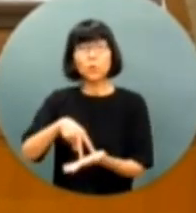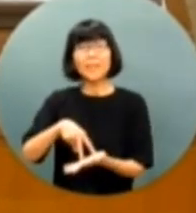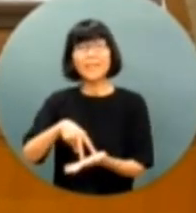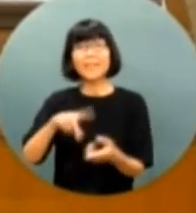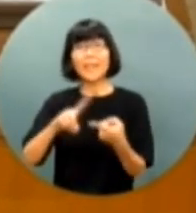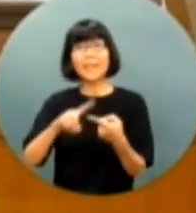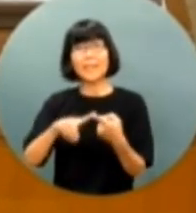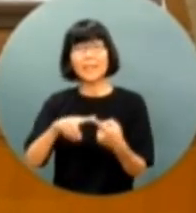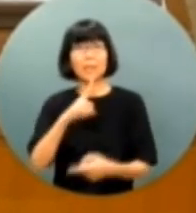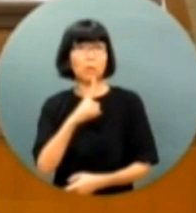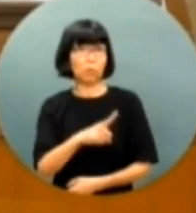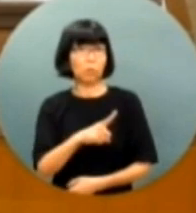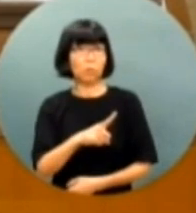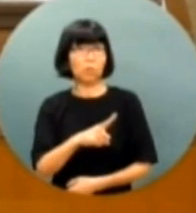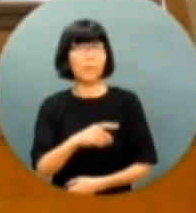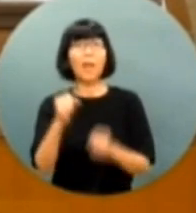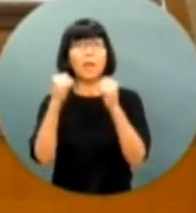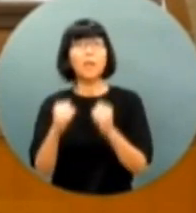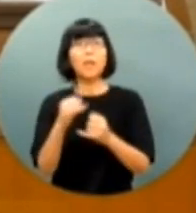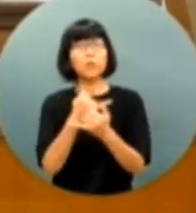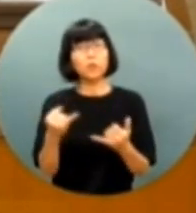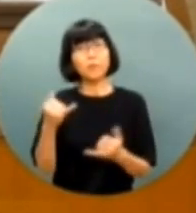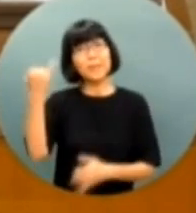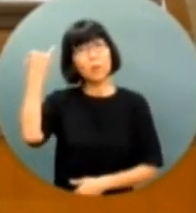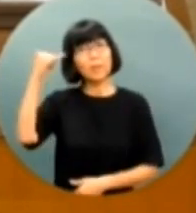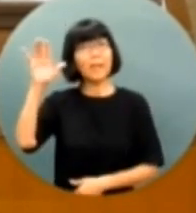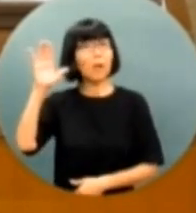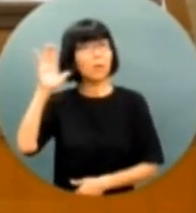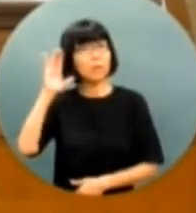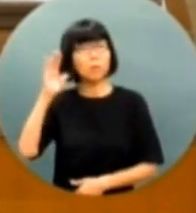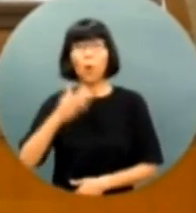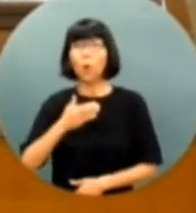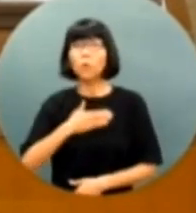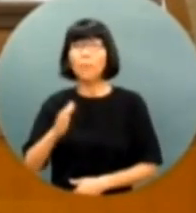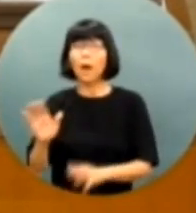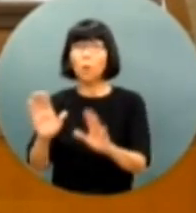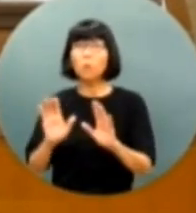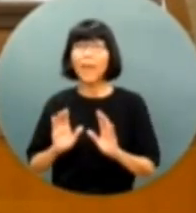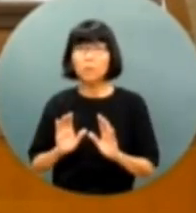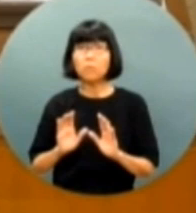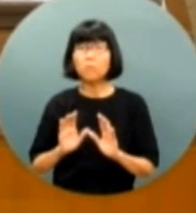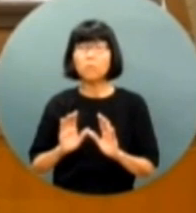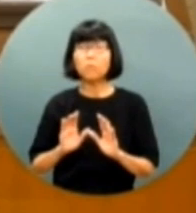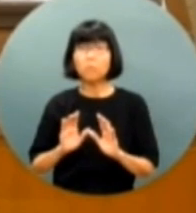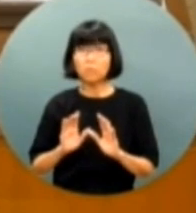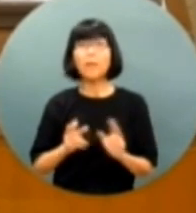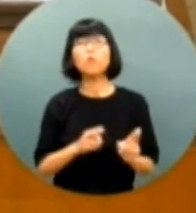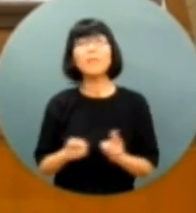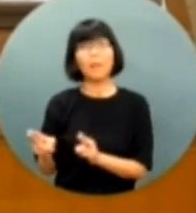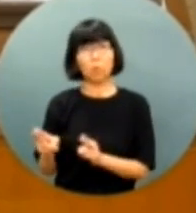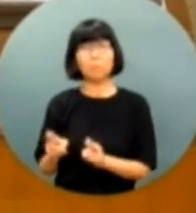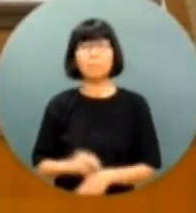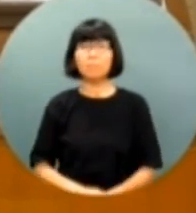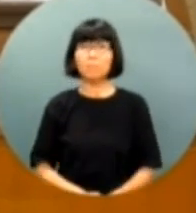接住民の意見を聞くと、苦情を受け付けると、でそういう仕掛けなもんなわけであります